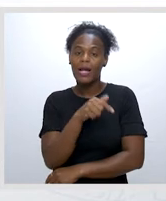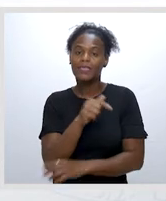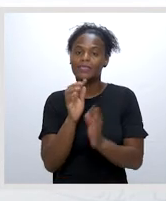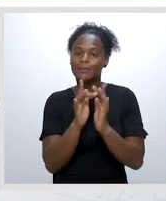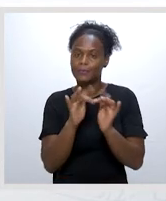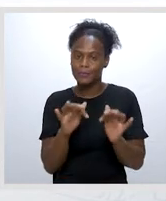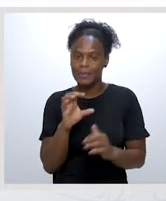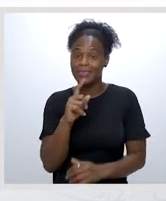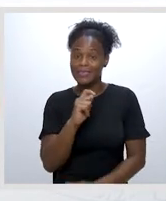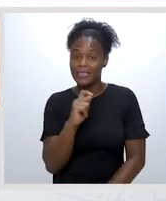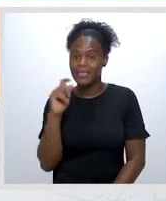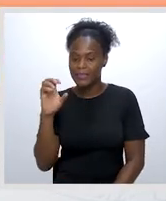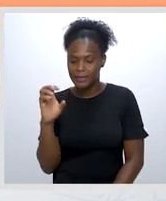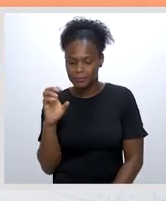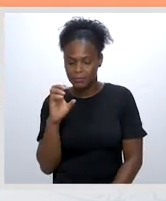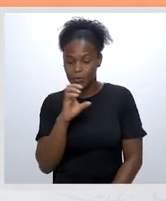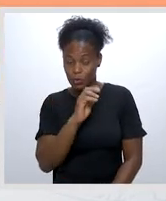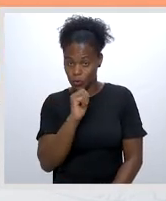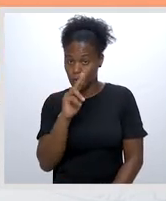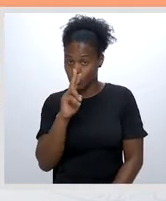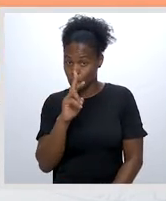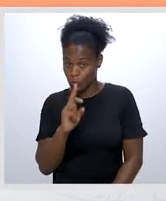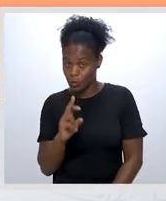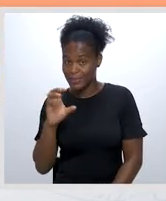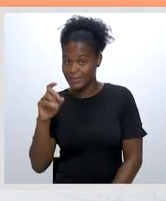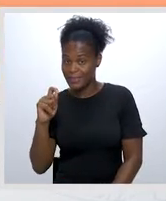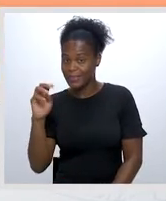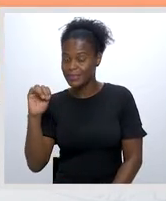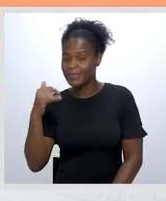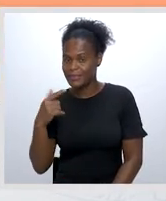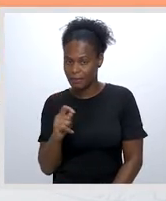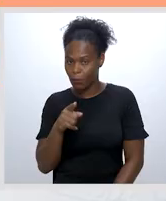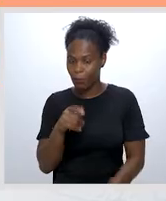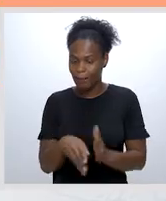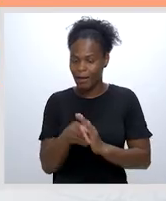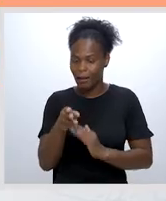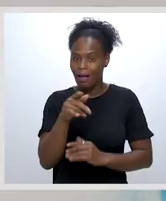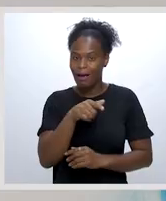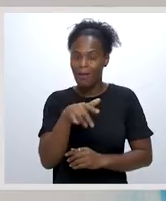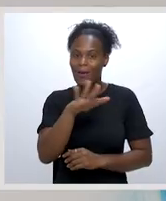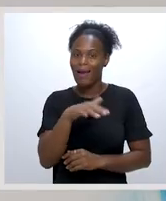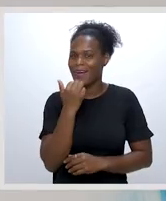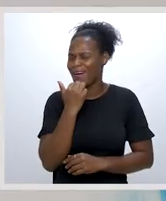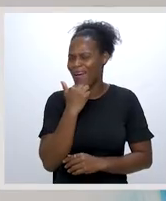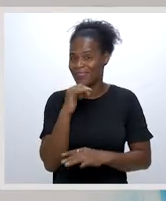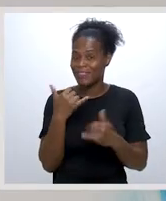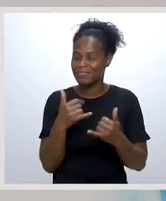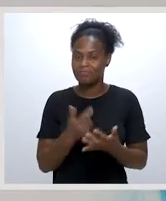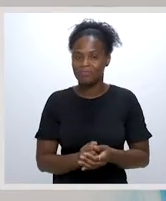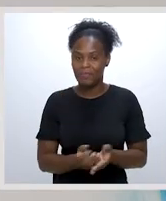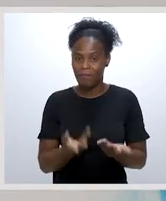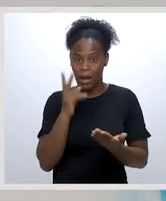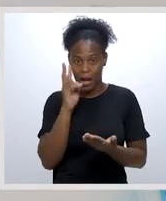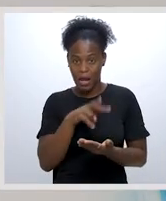site. Et finalement, vous repartirez du site enchanté. Vas-y, relis